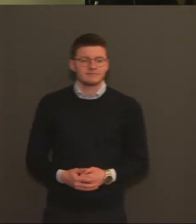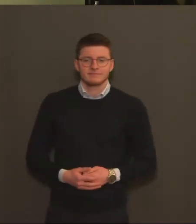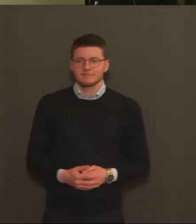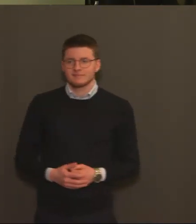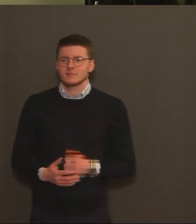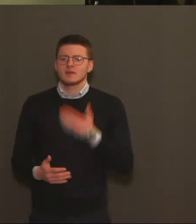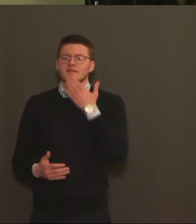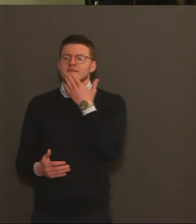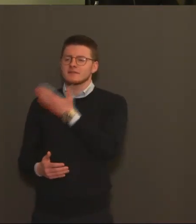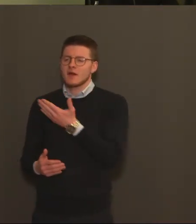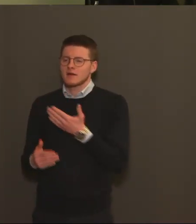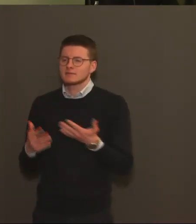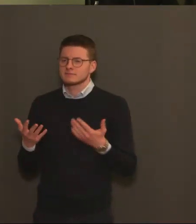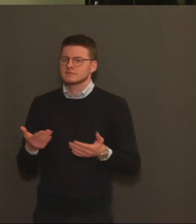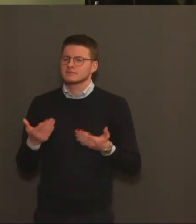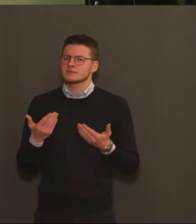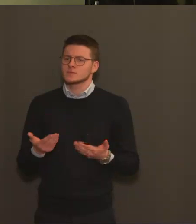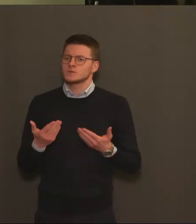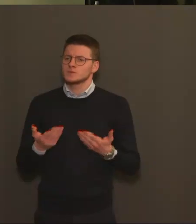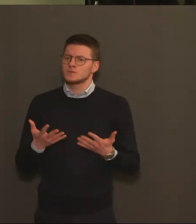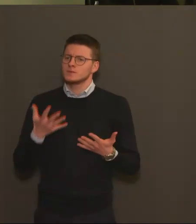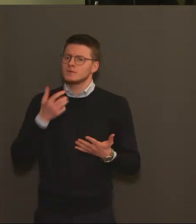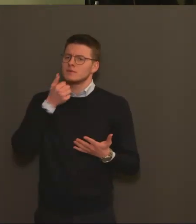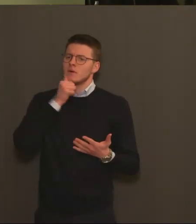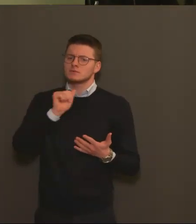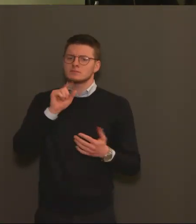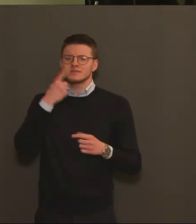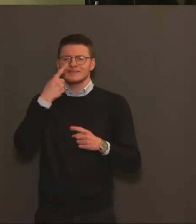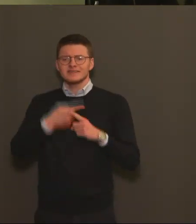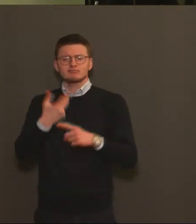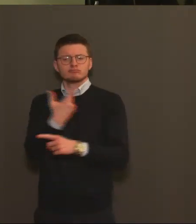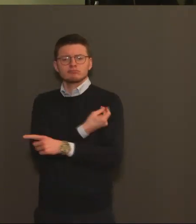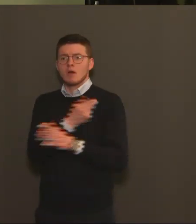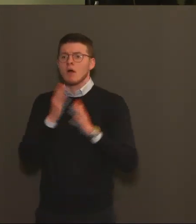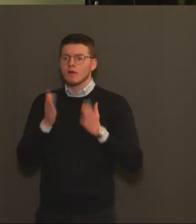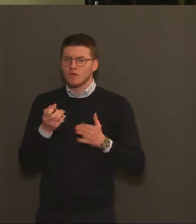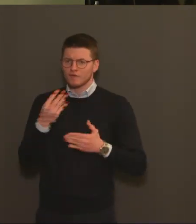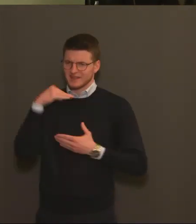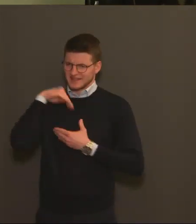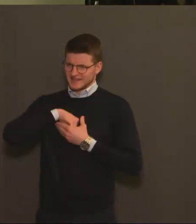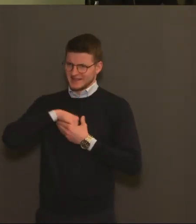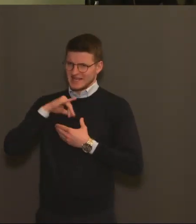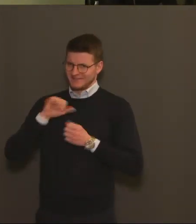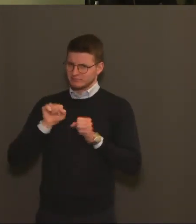Wat is het gemiddelde percentage antilichamen na een eerste vaccindosis en wat na de tweede dosis?